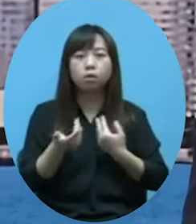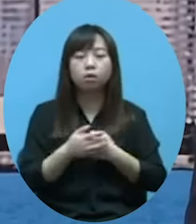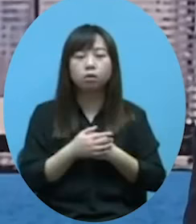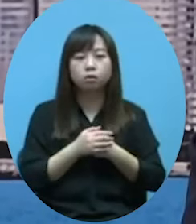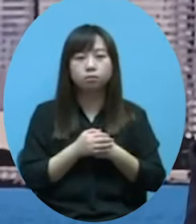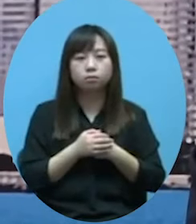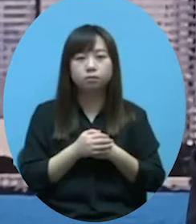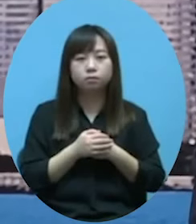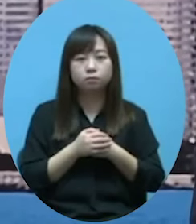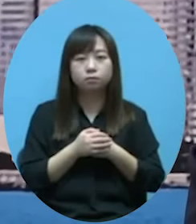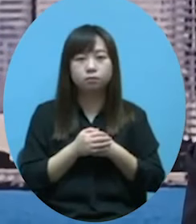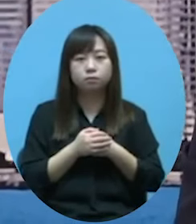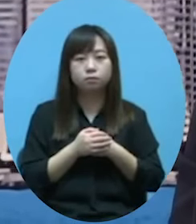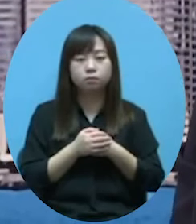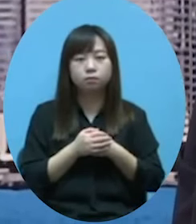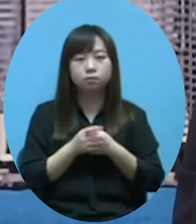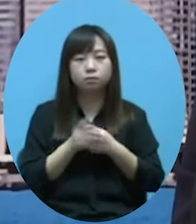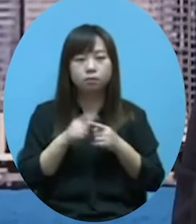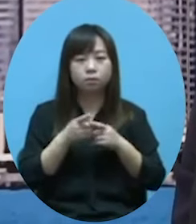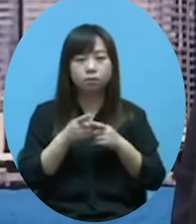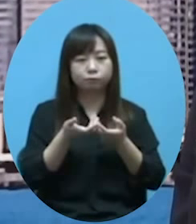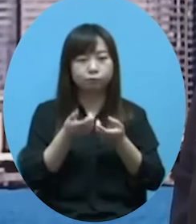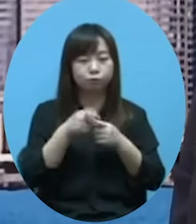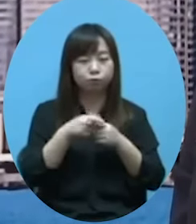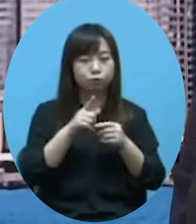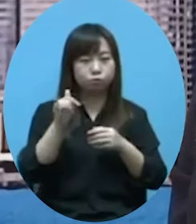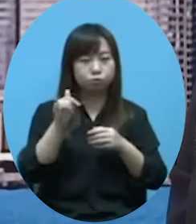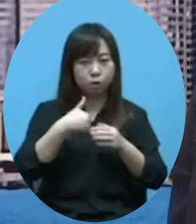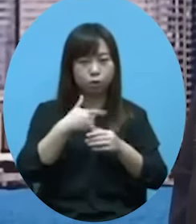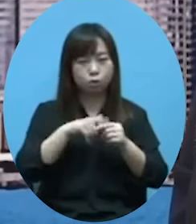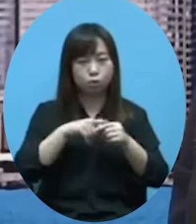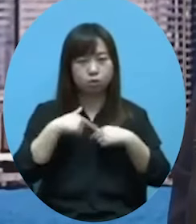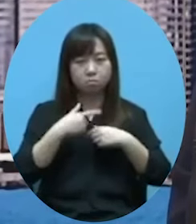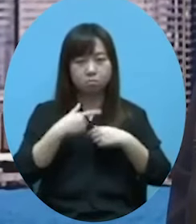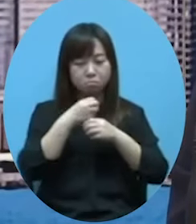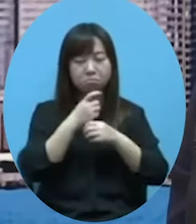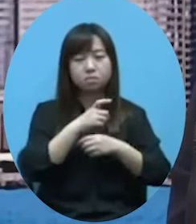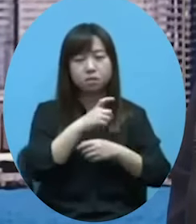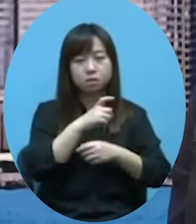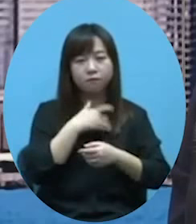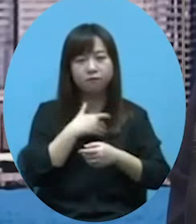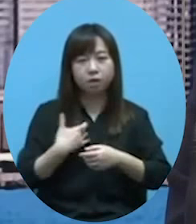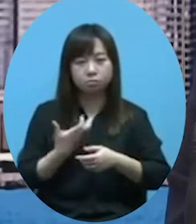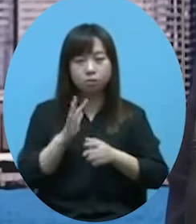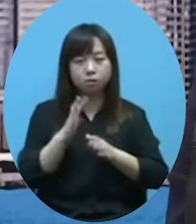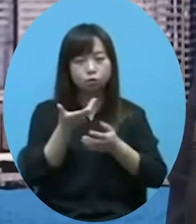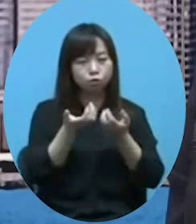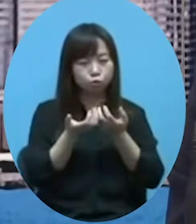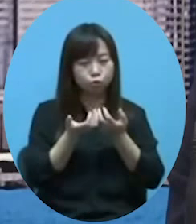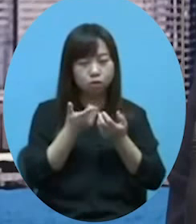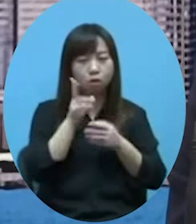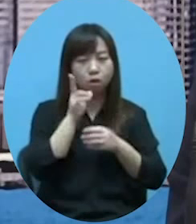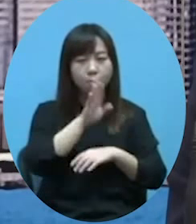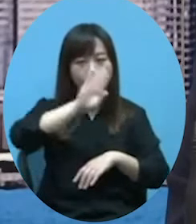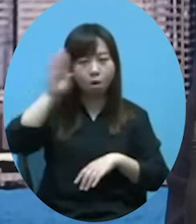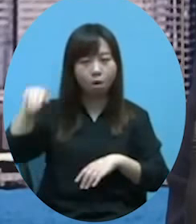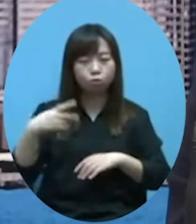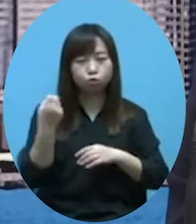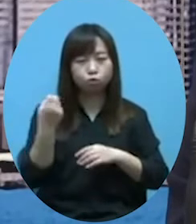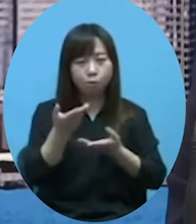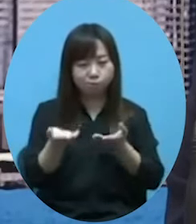雖然他來我們的檢疫中心的時候是陽性的但是我們看回數據兩個星期後我們